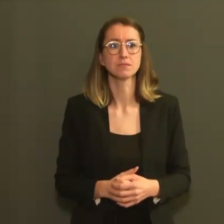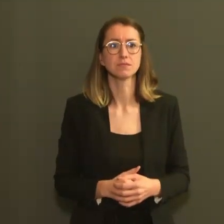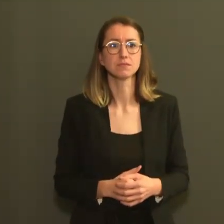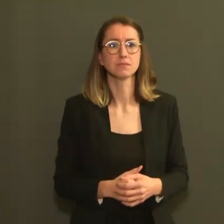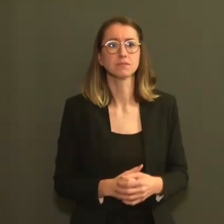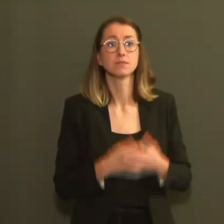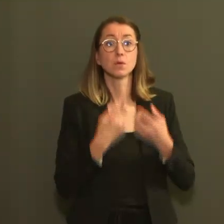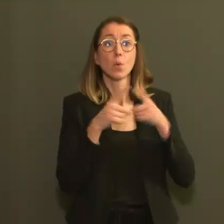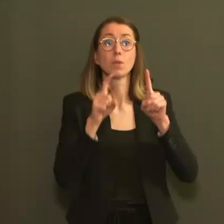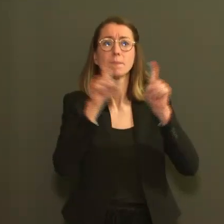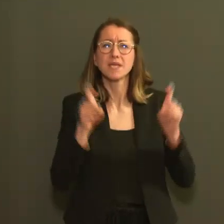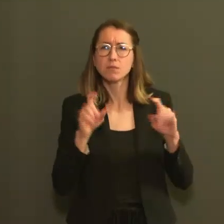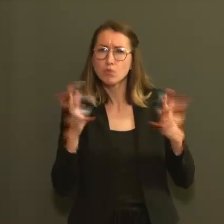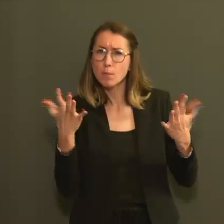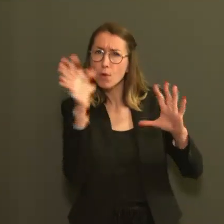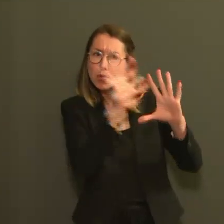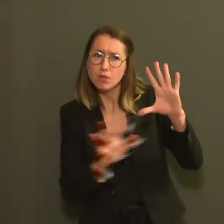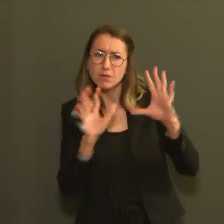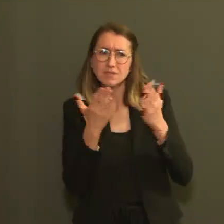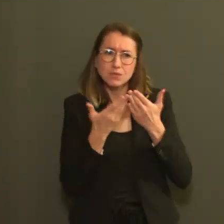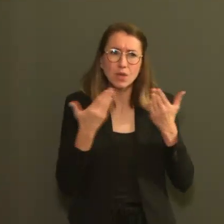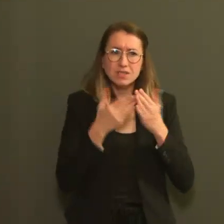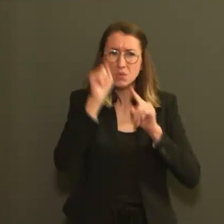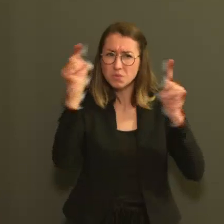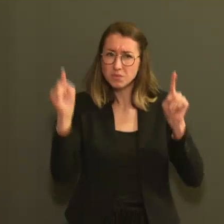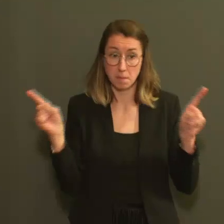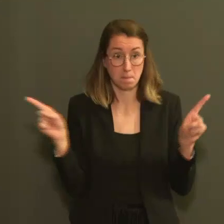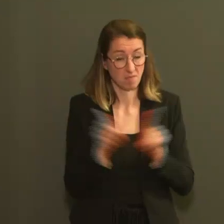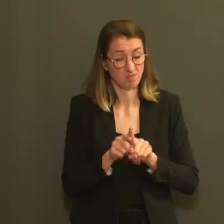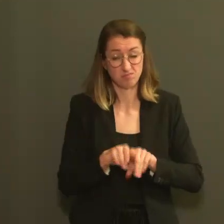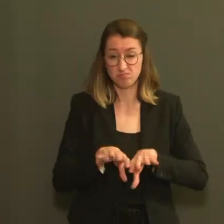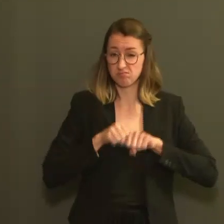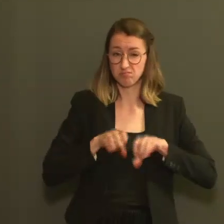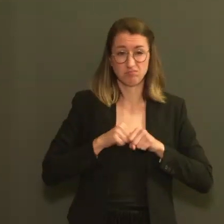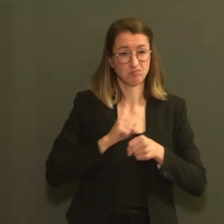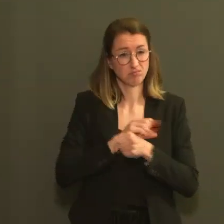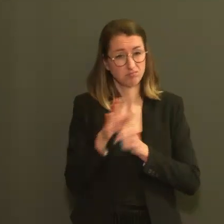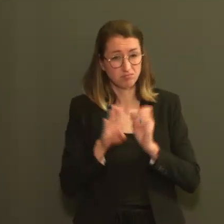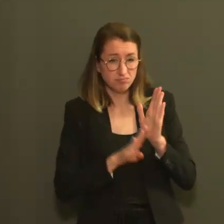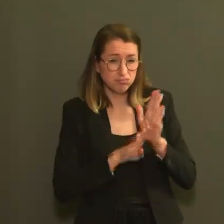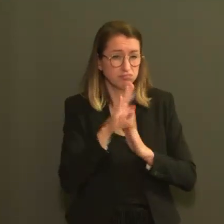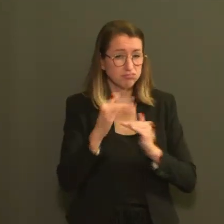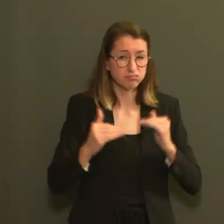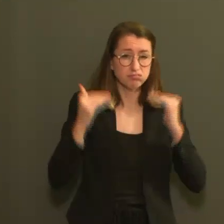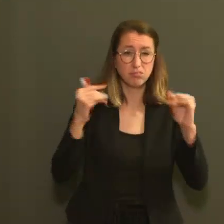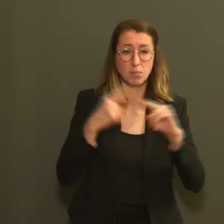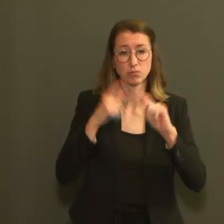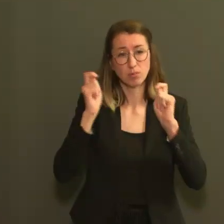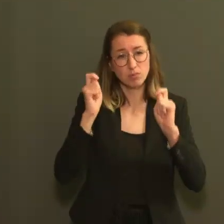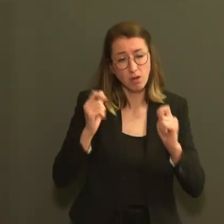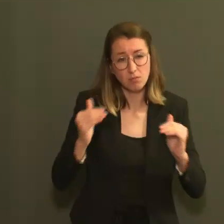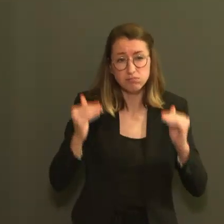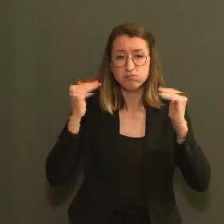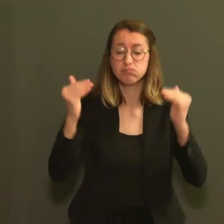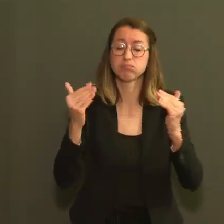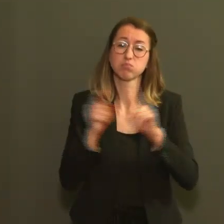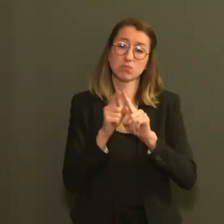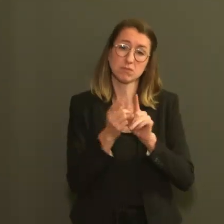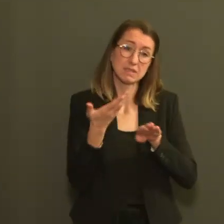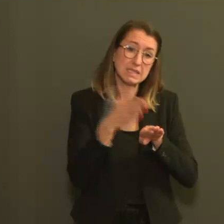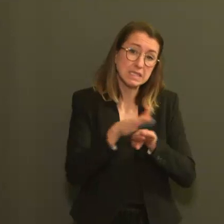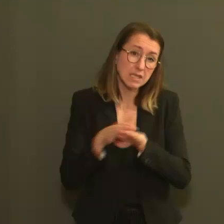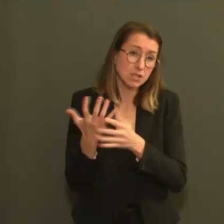cas, une augmentation des hospitalisations et malheureusement donc une augmentation du nombre de décès. C'est marqué actuellement, entre autres,